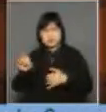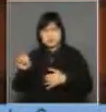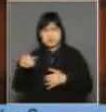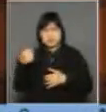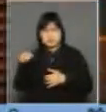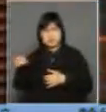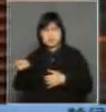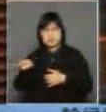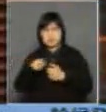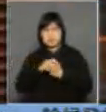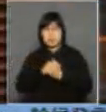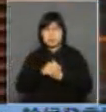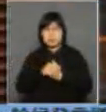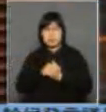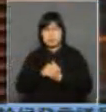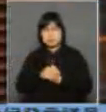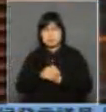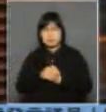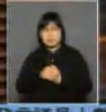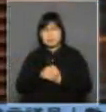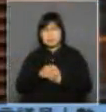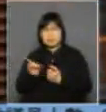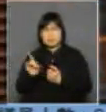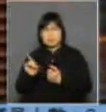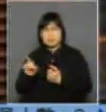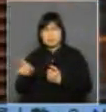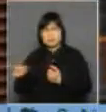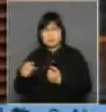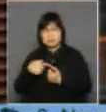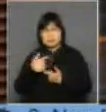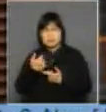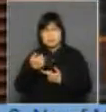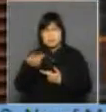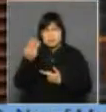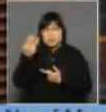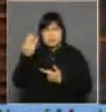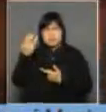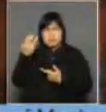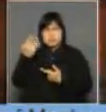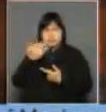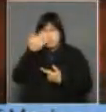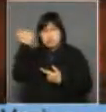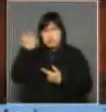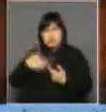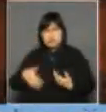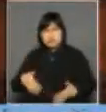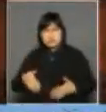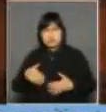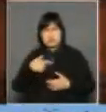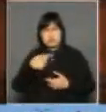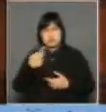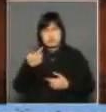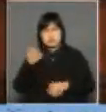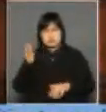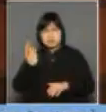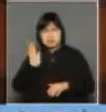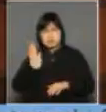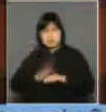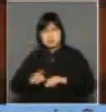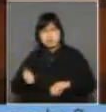長。張炳良局長勝利衝昏頭腦，以為今次推出這些雙辣椒可以立大